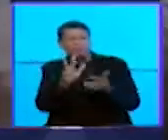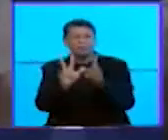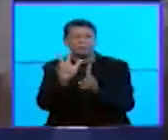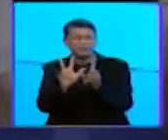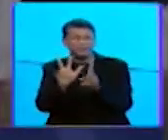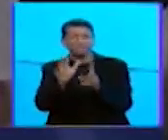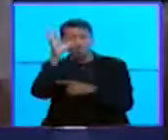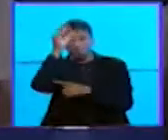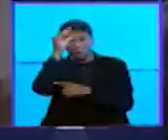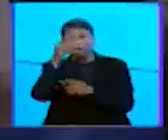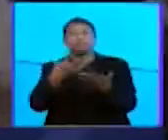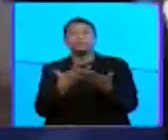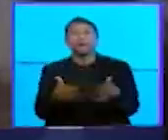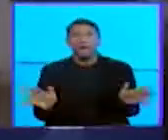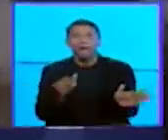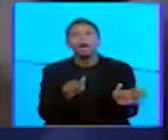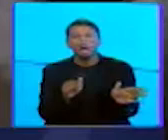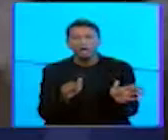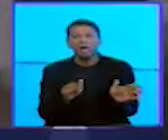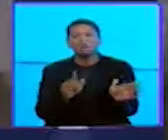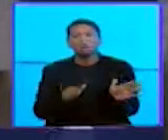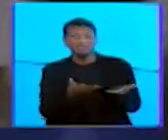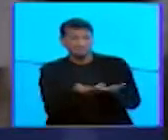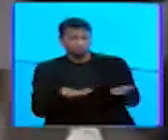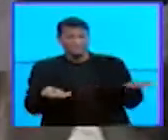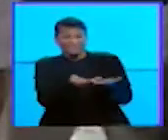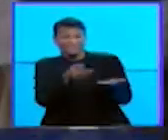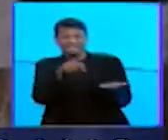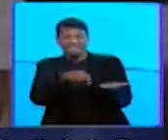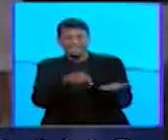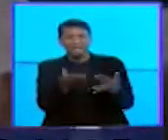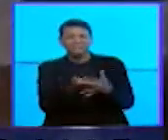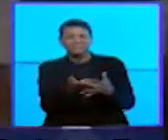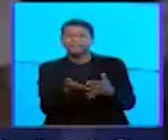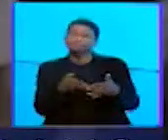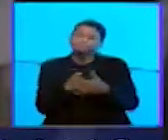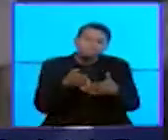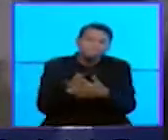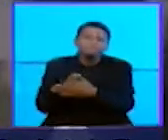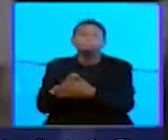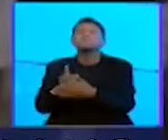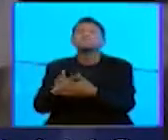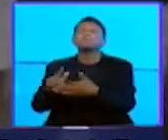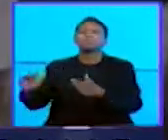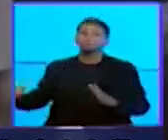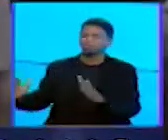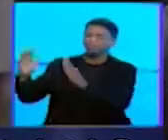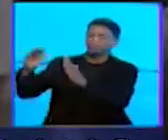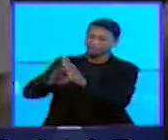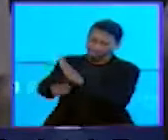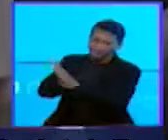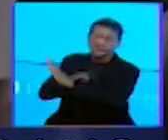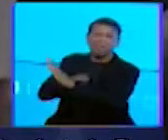hilang. Namun karena kondisi medan di gunung yang sangat tinggi dan susah